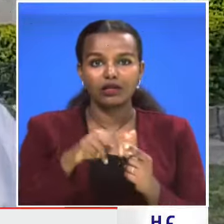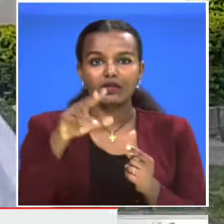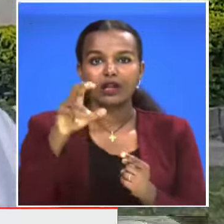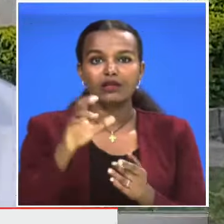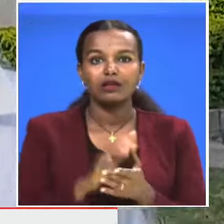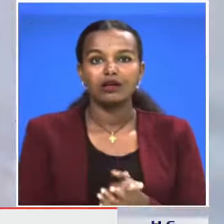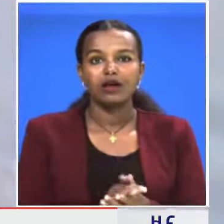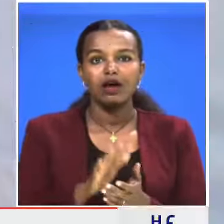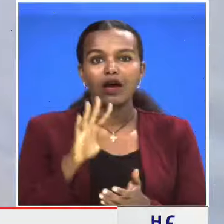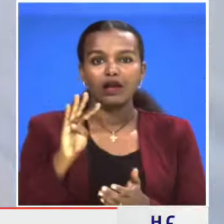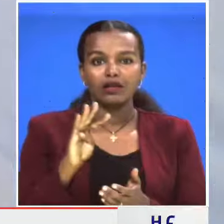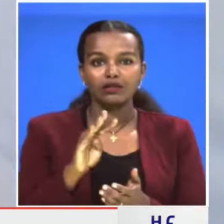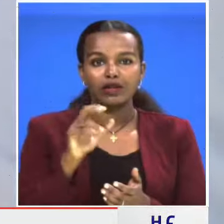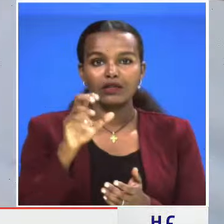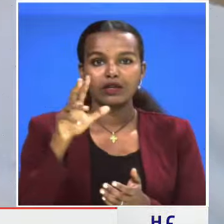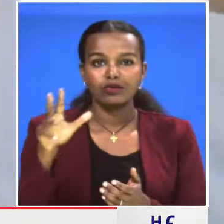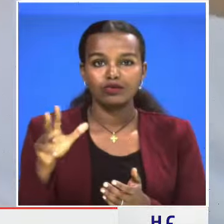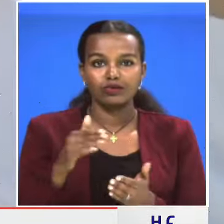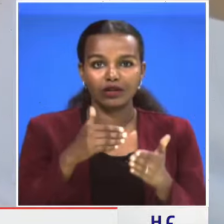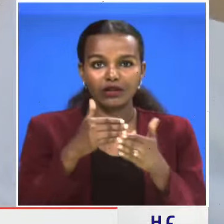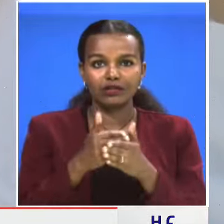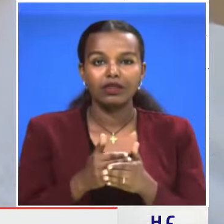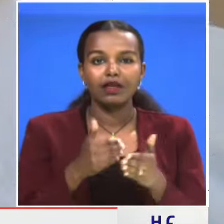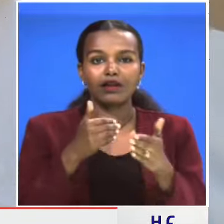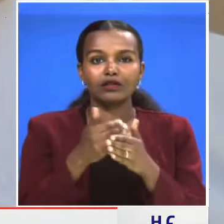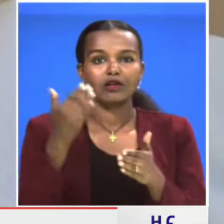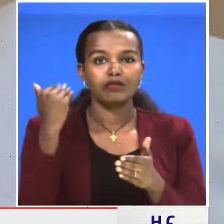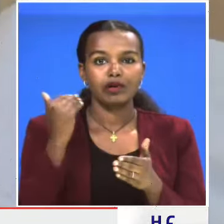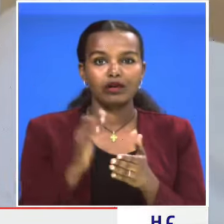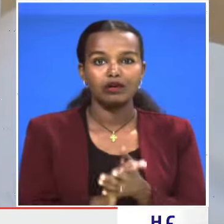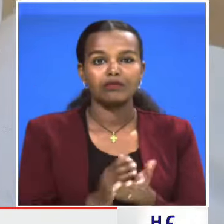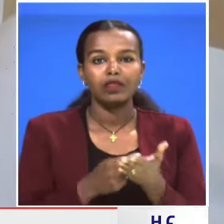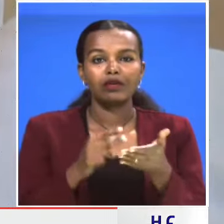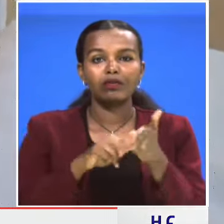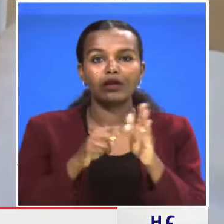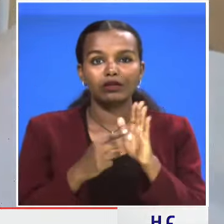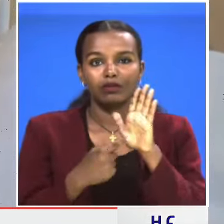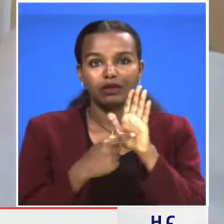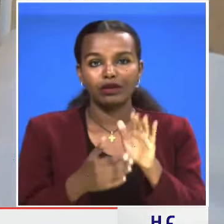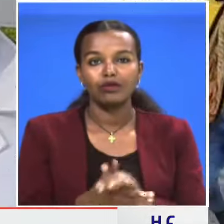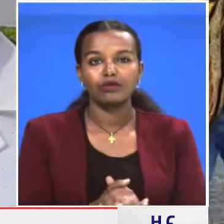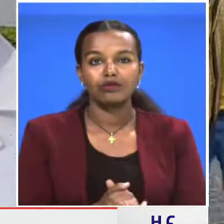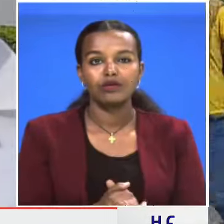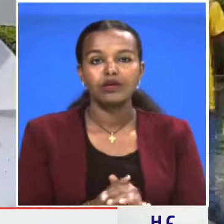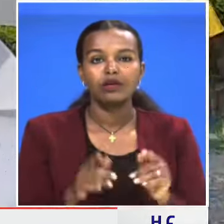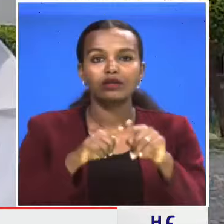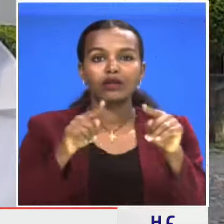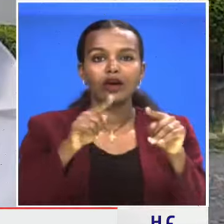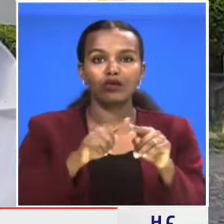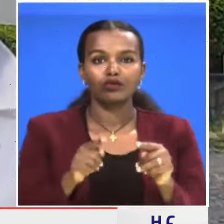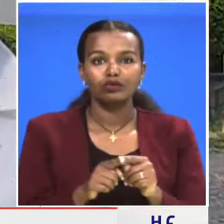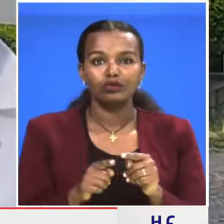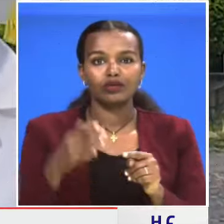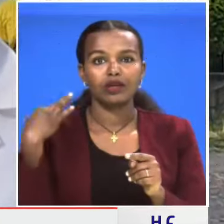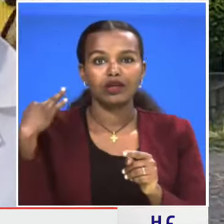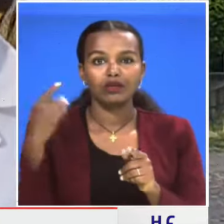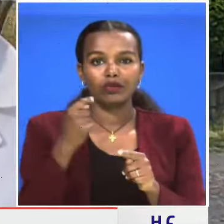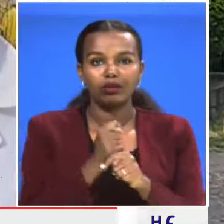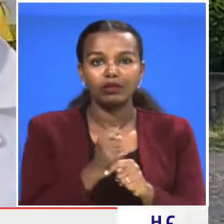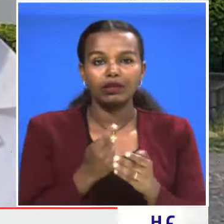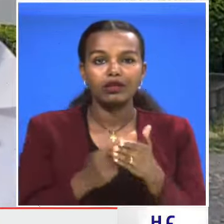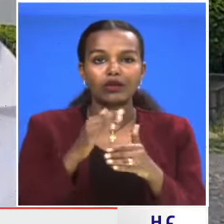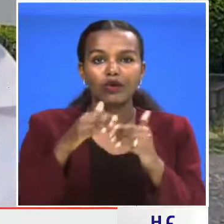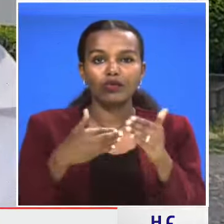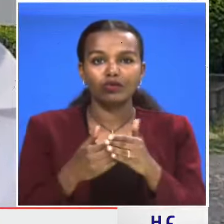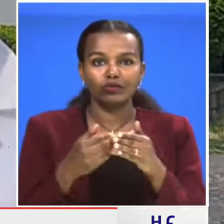30 አራት እና 33 ድረስ እየደረሰ ነበር። ይሄ ማለት የሚያሳየው የተለያዩ የፕራይቬት ሴክተሮች አሉ የነዛ